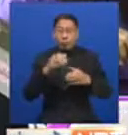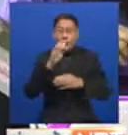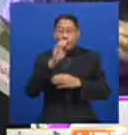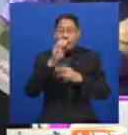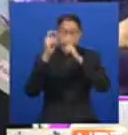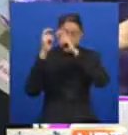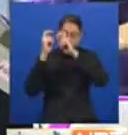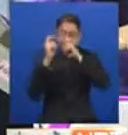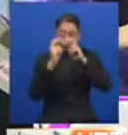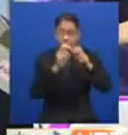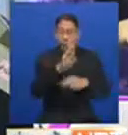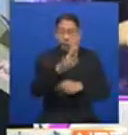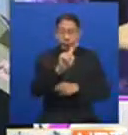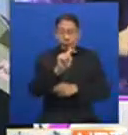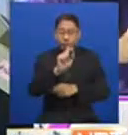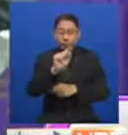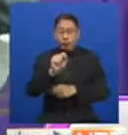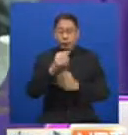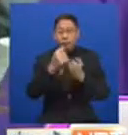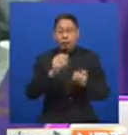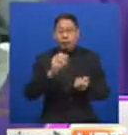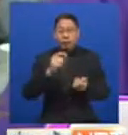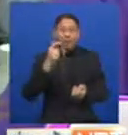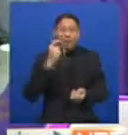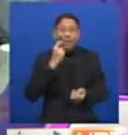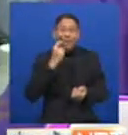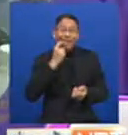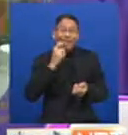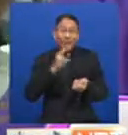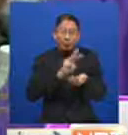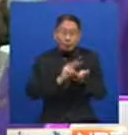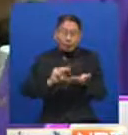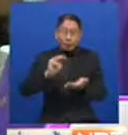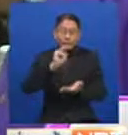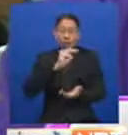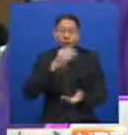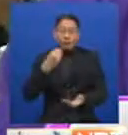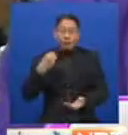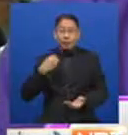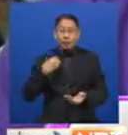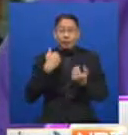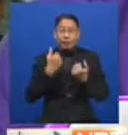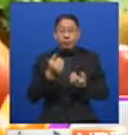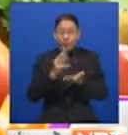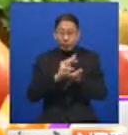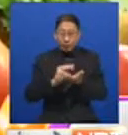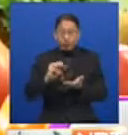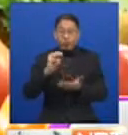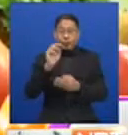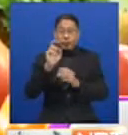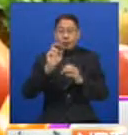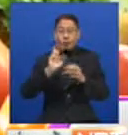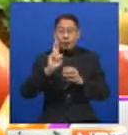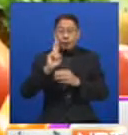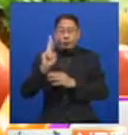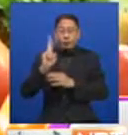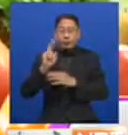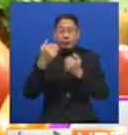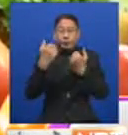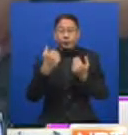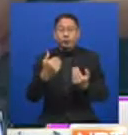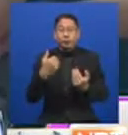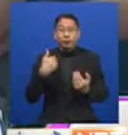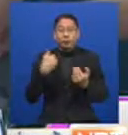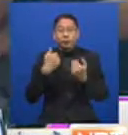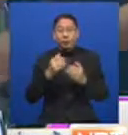และ15หน่วยงานอาทิคณะทันตแพทยศาสตร์มหาวิทยาลัยมหิดลมหาวิทยาลัยรังสิตศูนย์การแพทย์ RSU และ